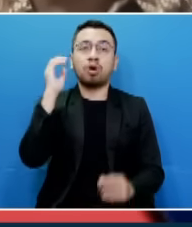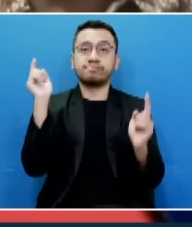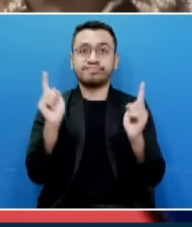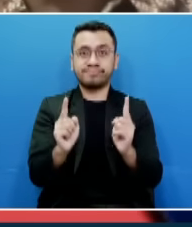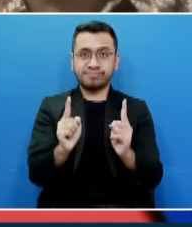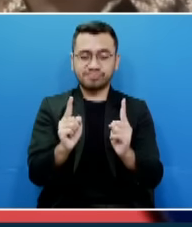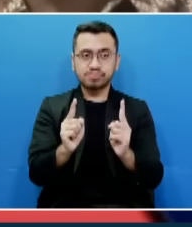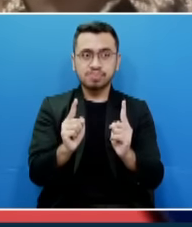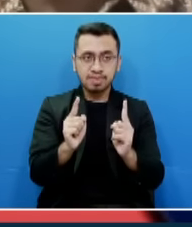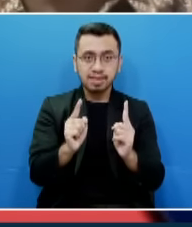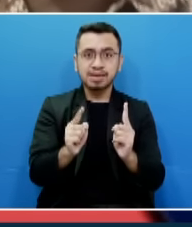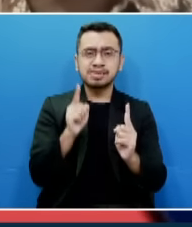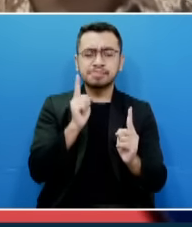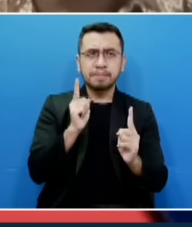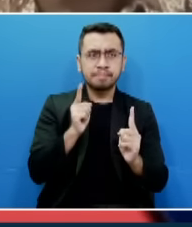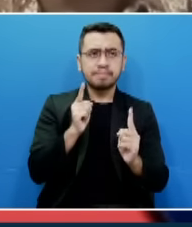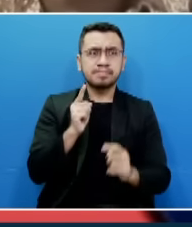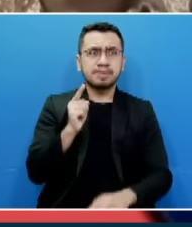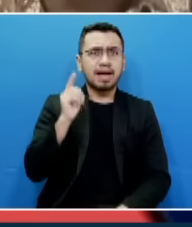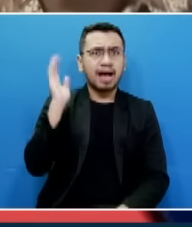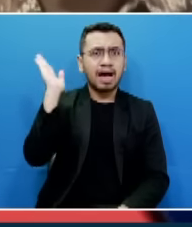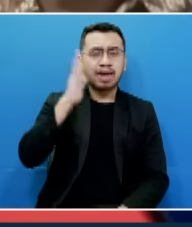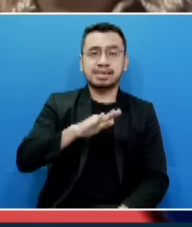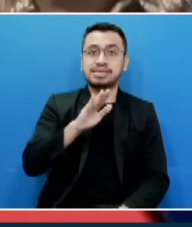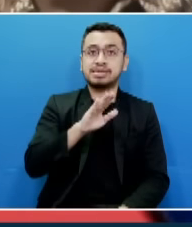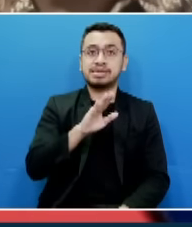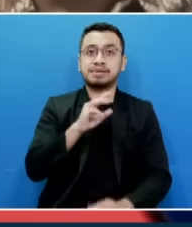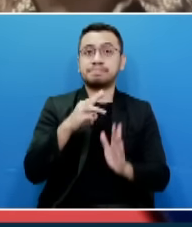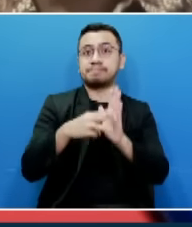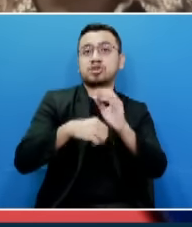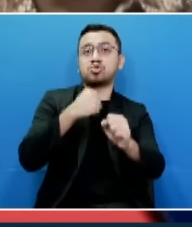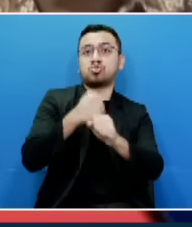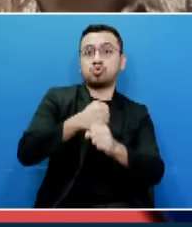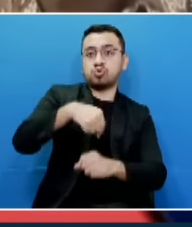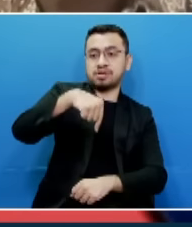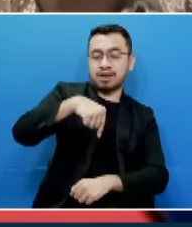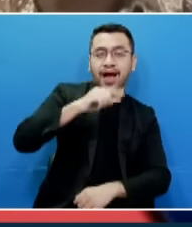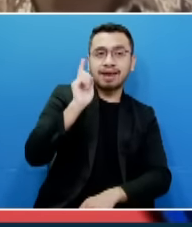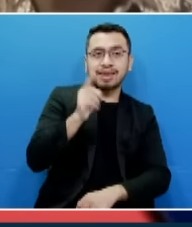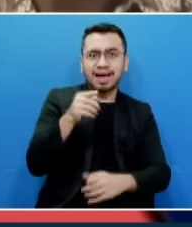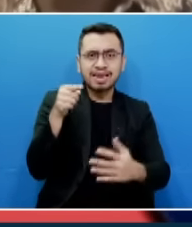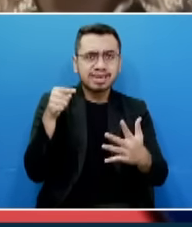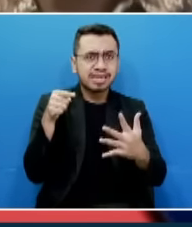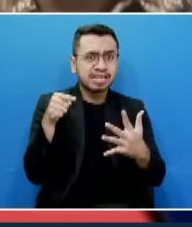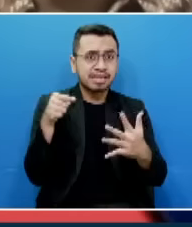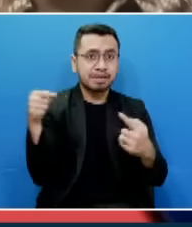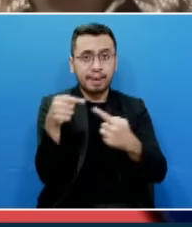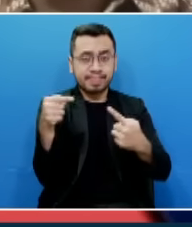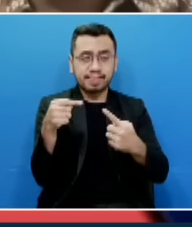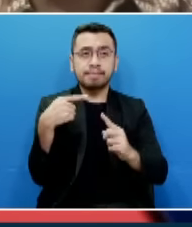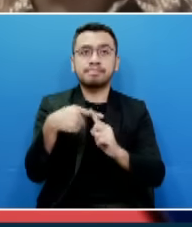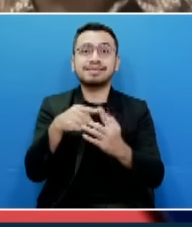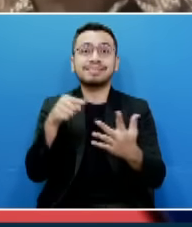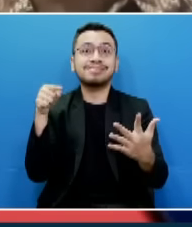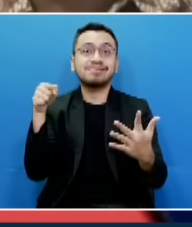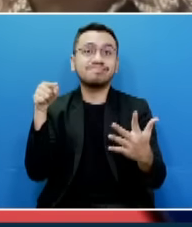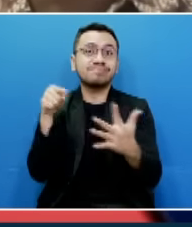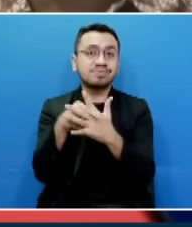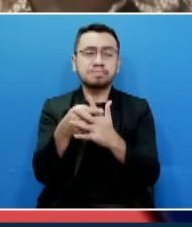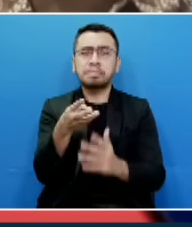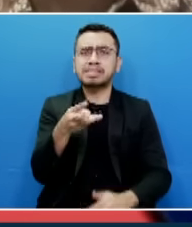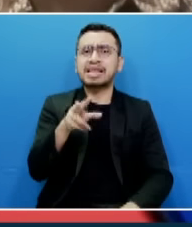beberapa saat lagi Minggu hari Minggu ini akan ada debat kemudian pencoblosan juga tinggal menghitung hari nih Iya saya